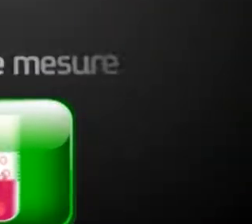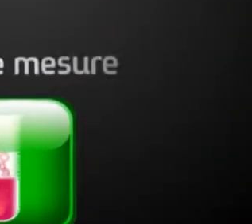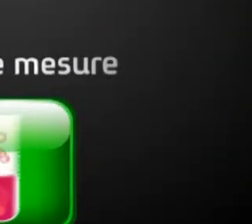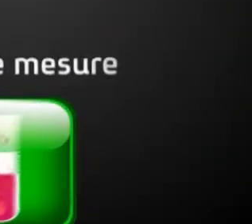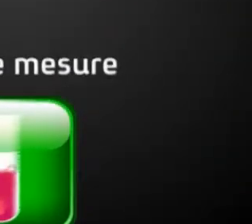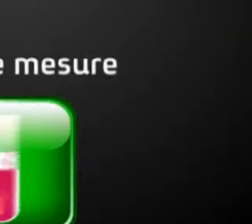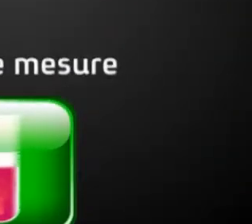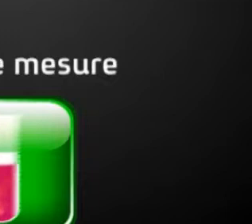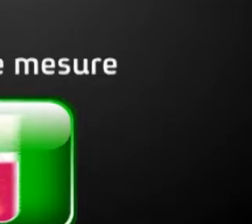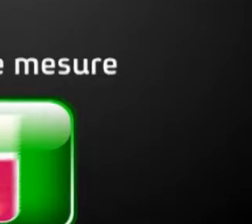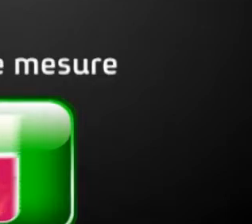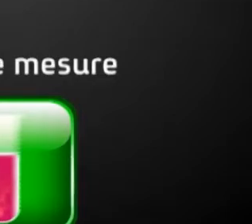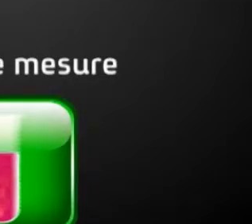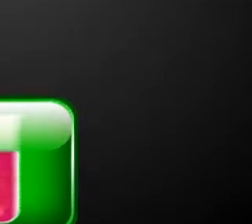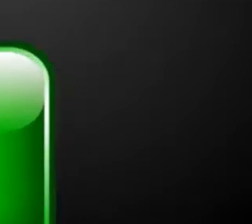la juste mesure.